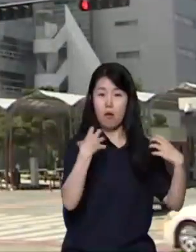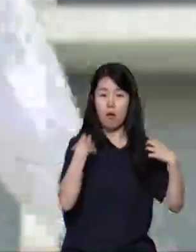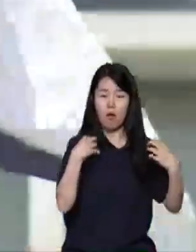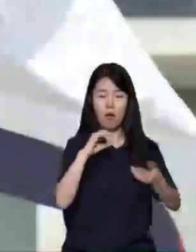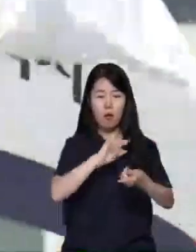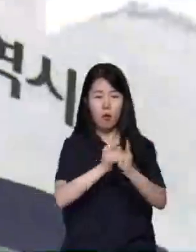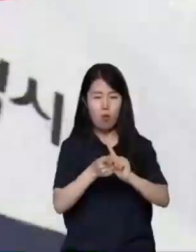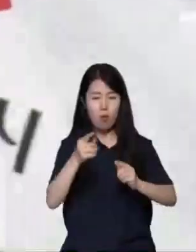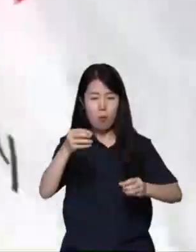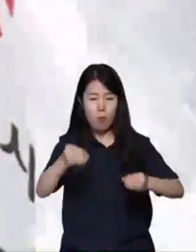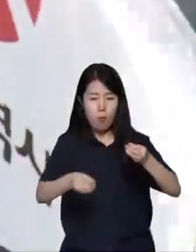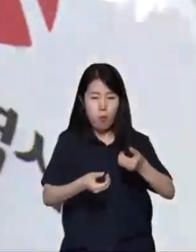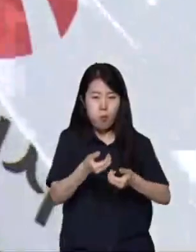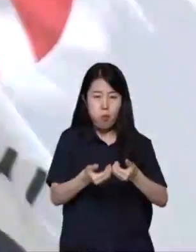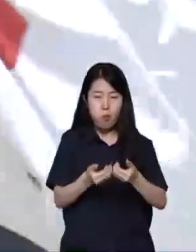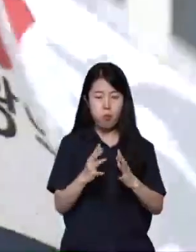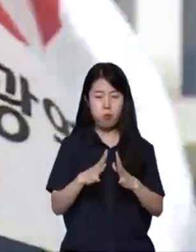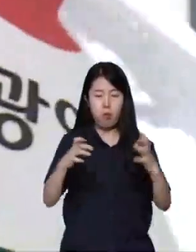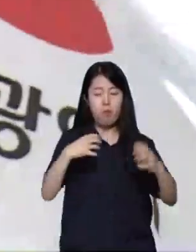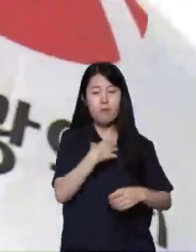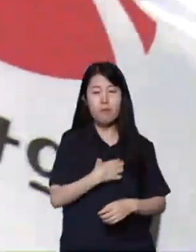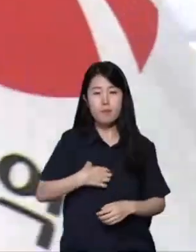우려됩니다 KBC 박성호입니다